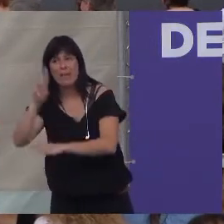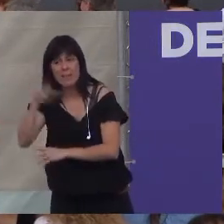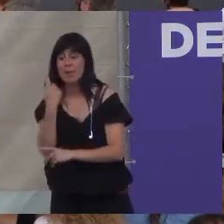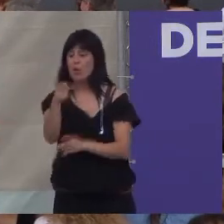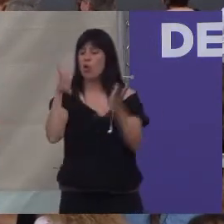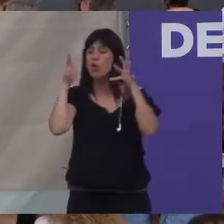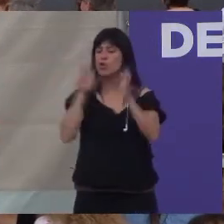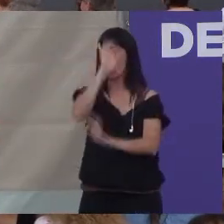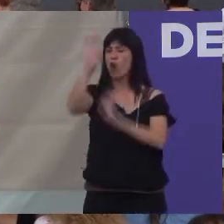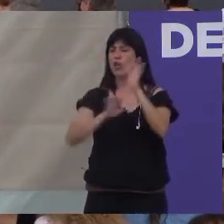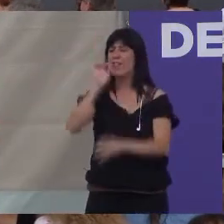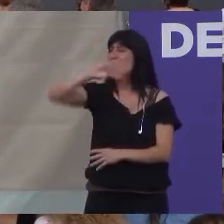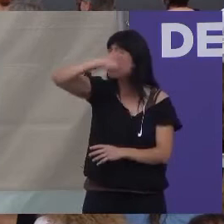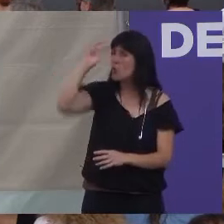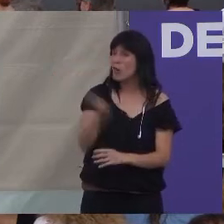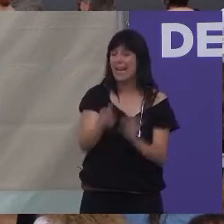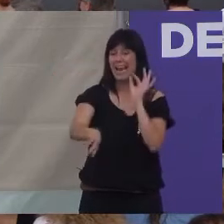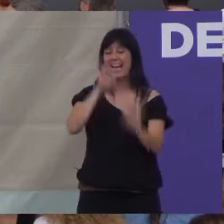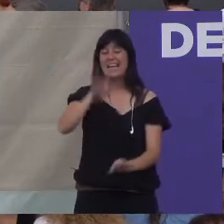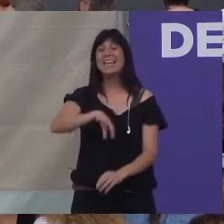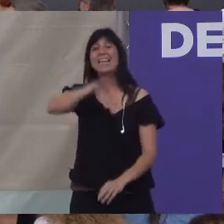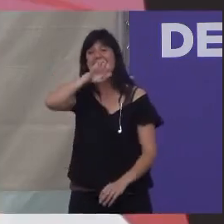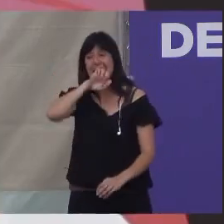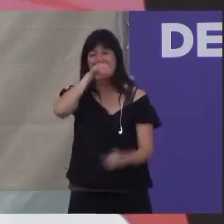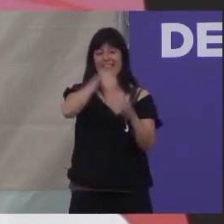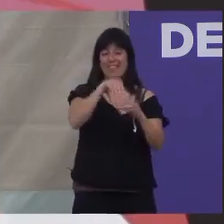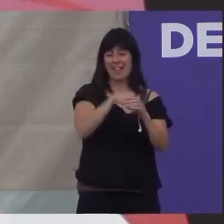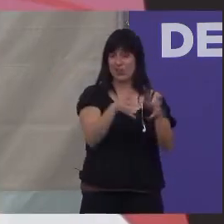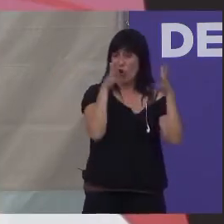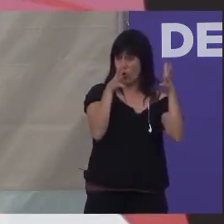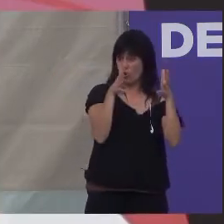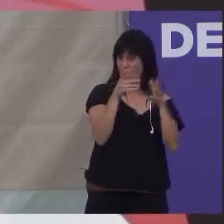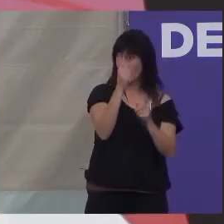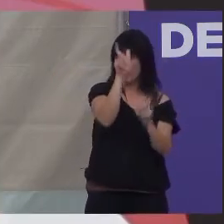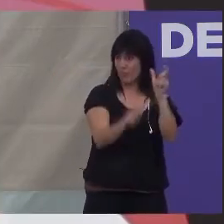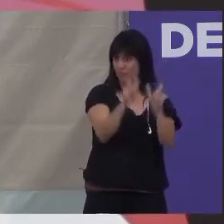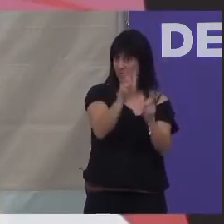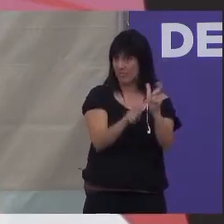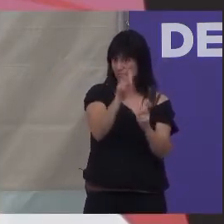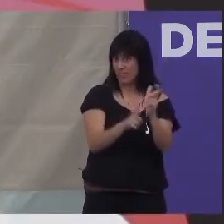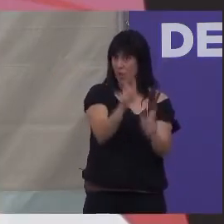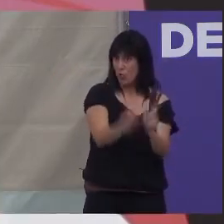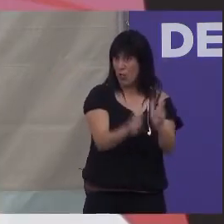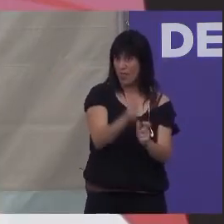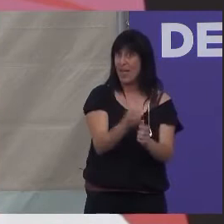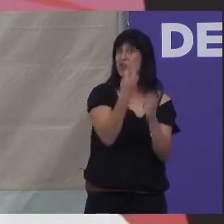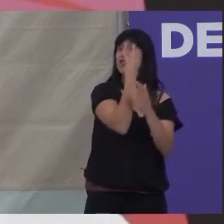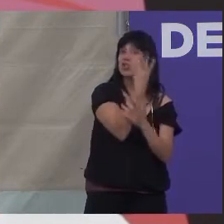Coordinació Plural, elegit per 2/3 del Consell Ciutadà, i consultes.